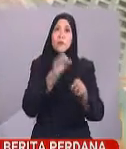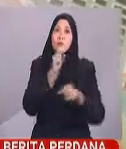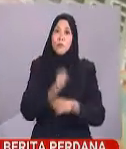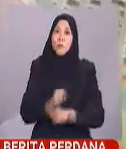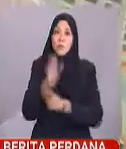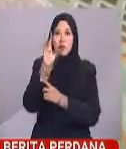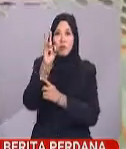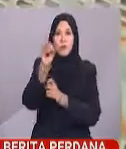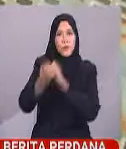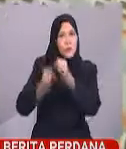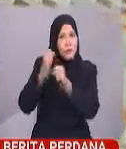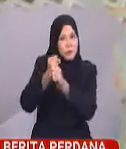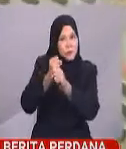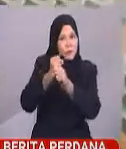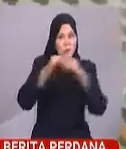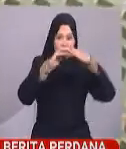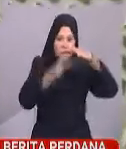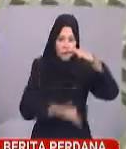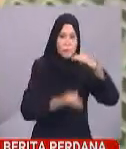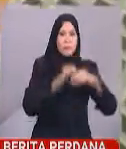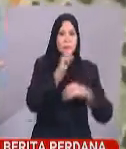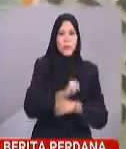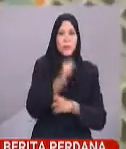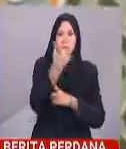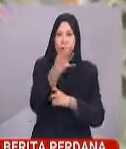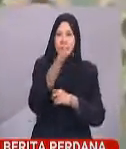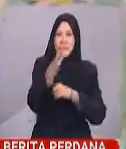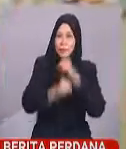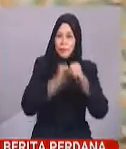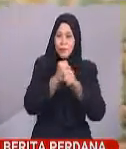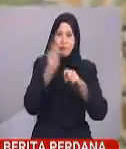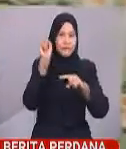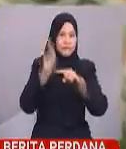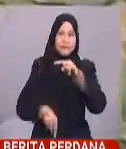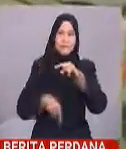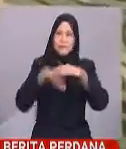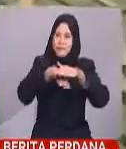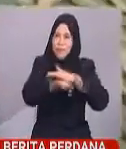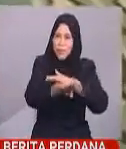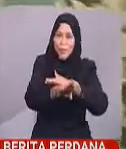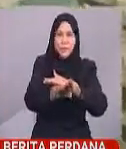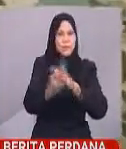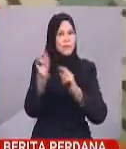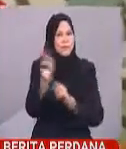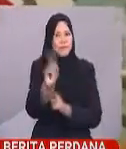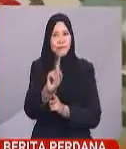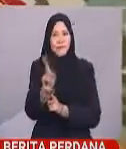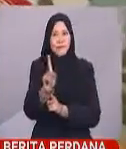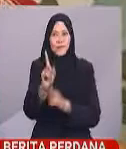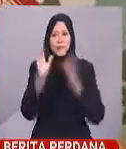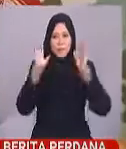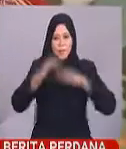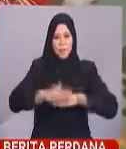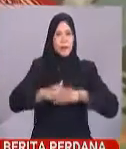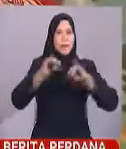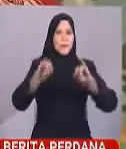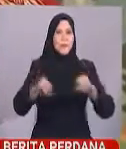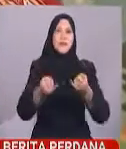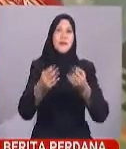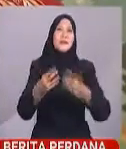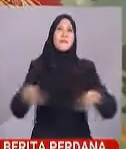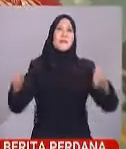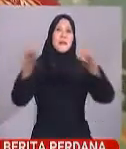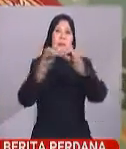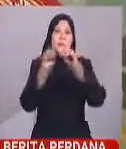70 tahun dan bawah 15 tahun tidak dibenarkan sama sekali menyertai solat berjemaah di masjid.